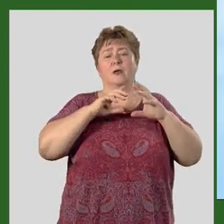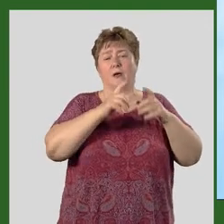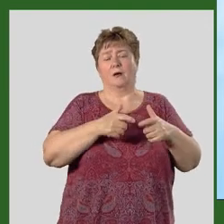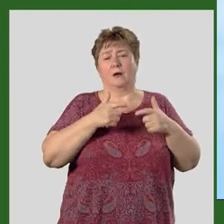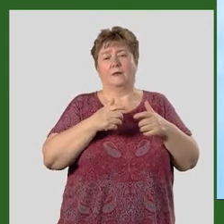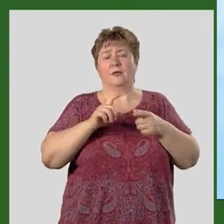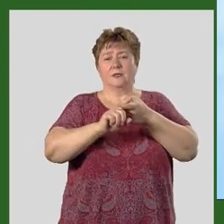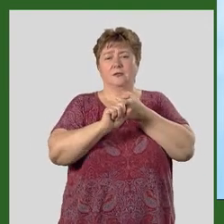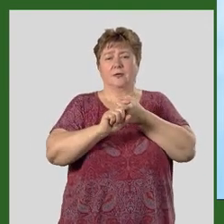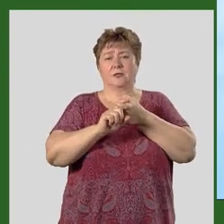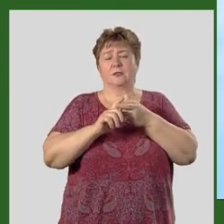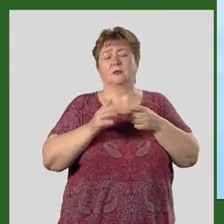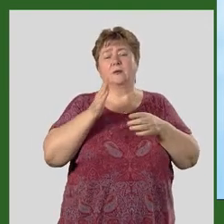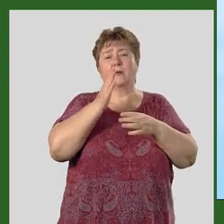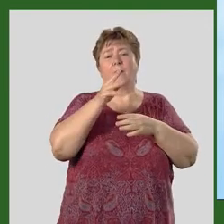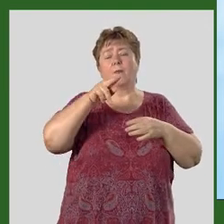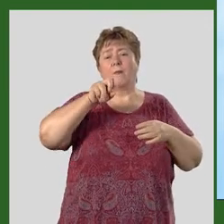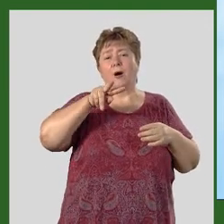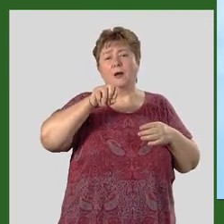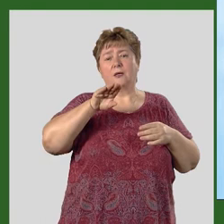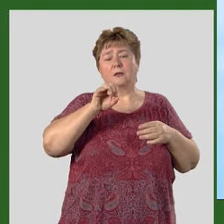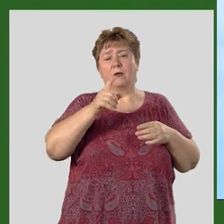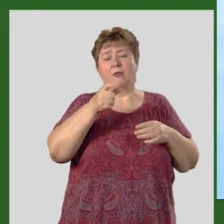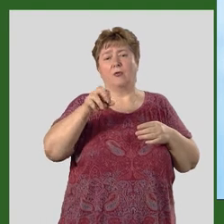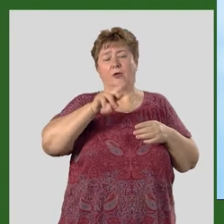географии, связанной с политологией.